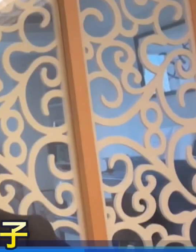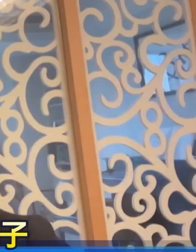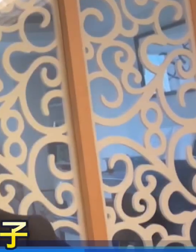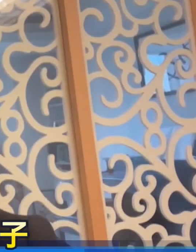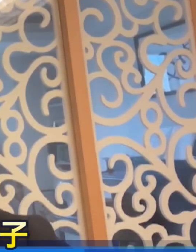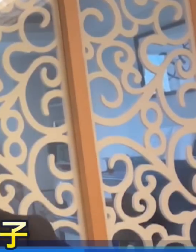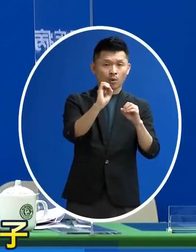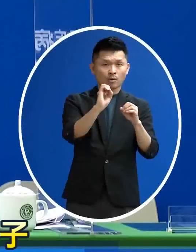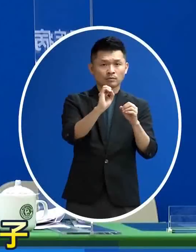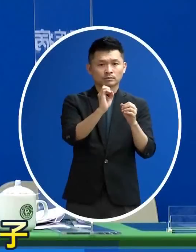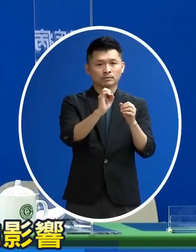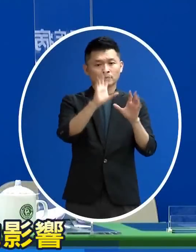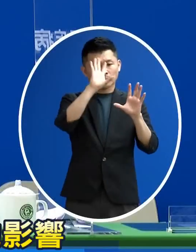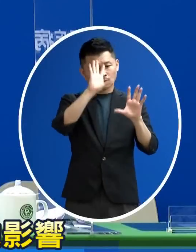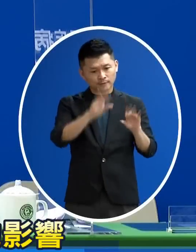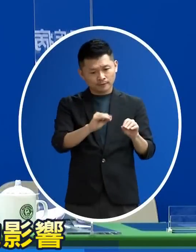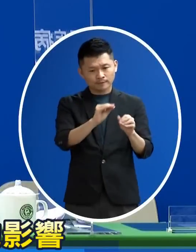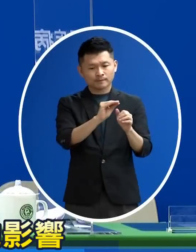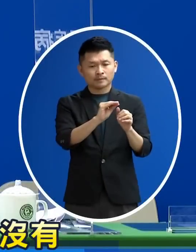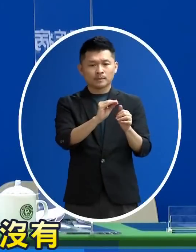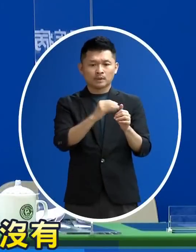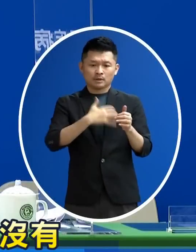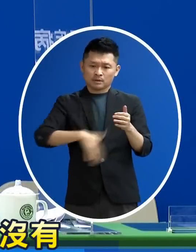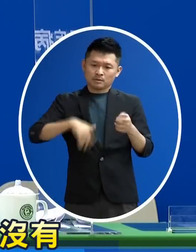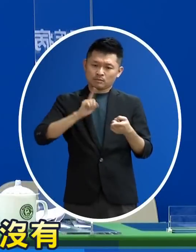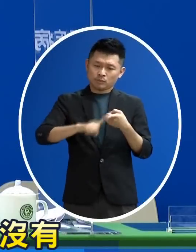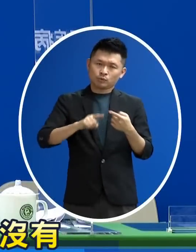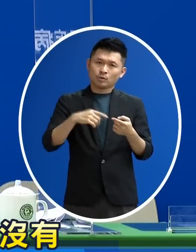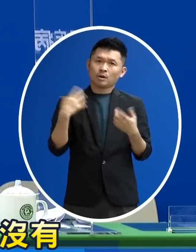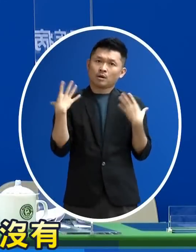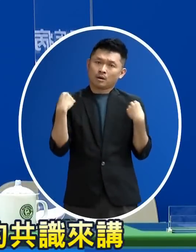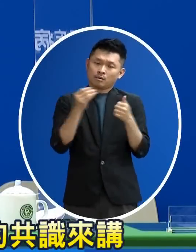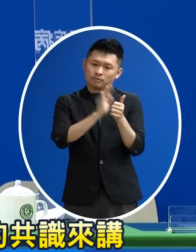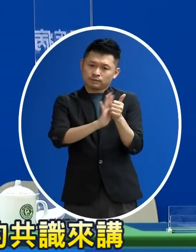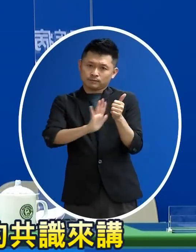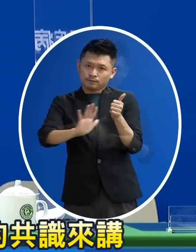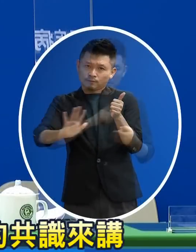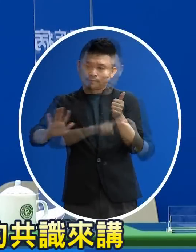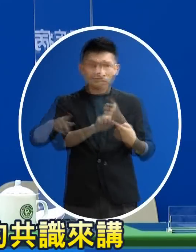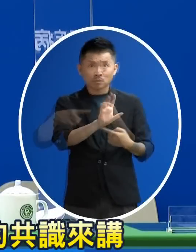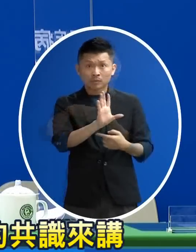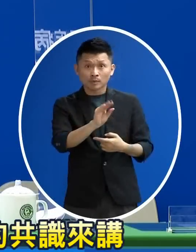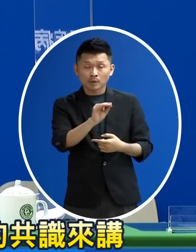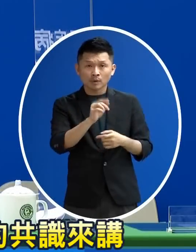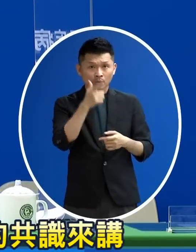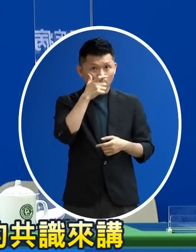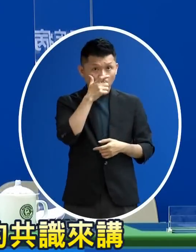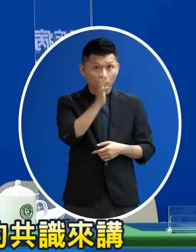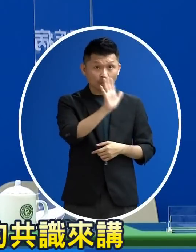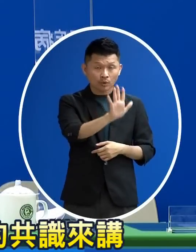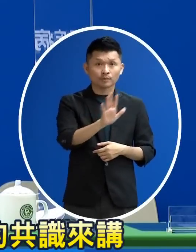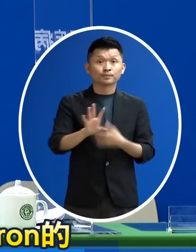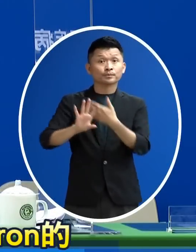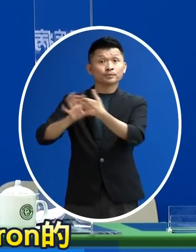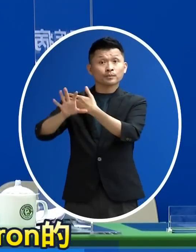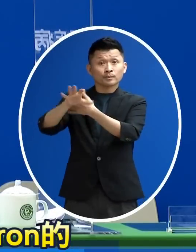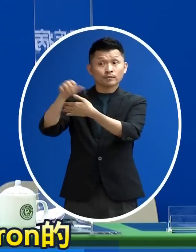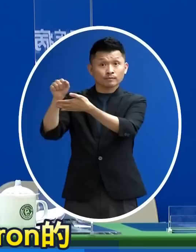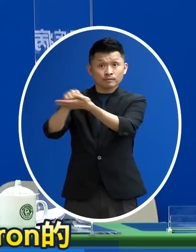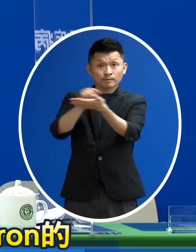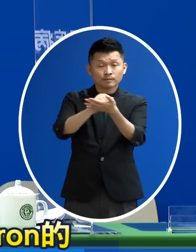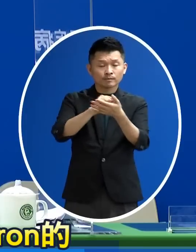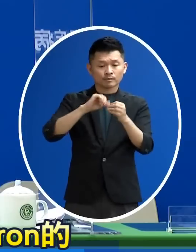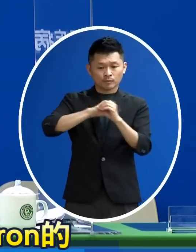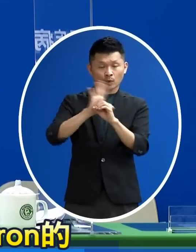大的危险因子。 会如何的影响后续的，事实上都还没有很多的这些文献。国际上的共识来讲，一般是认为